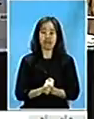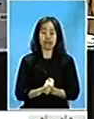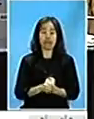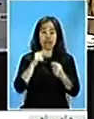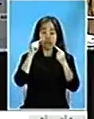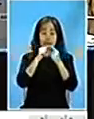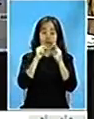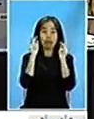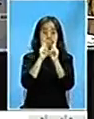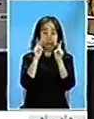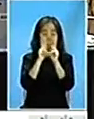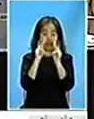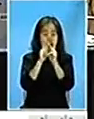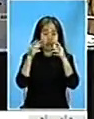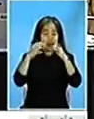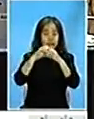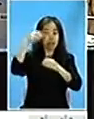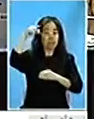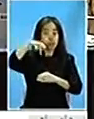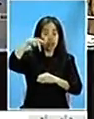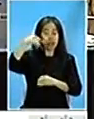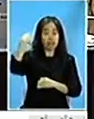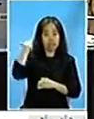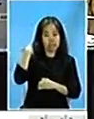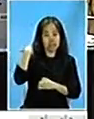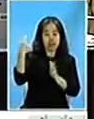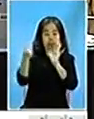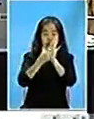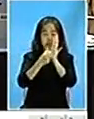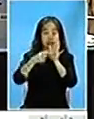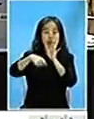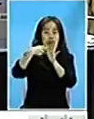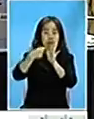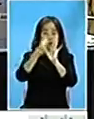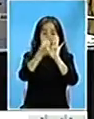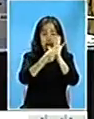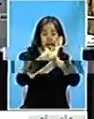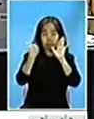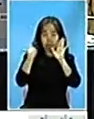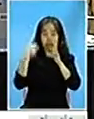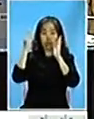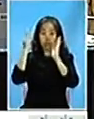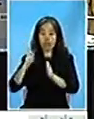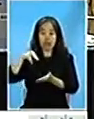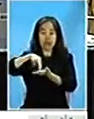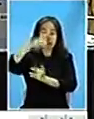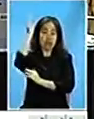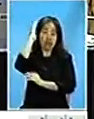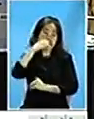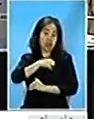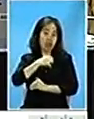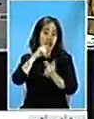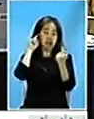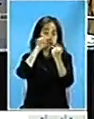ธิการที่ขอสงวนความเห็นนะครับแล้วก็ผู้แปรยติได้ขอสงวนคำแปรยติไว้เนี่ยคราว